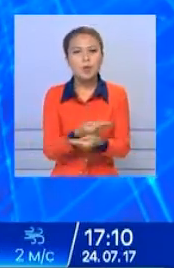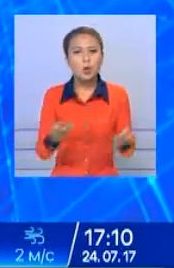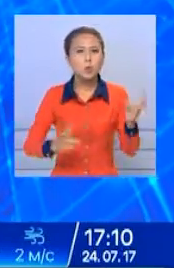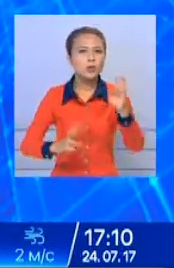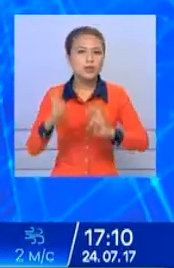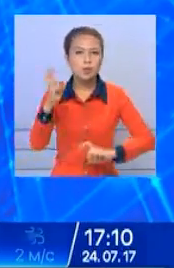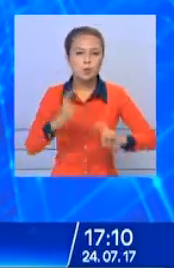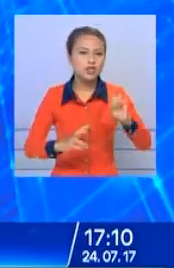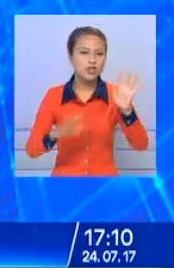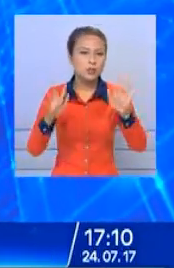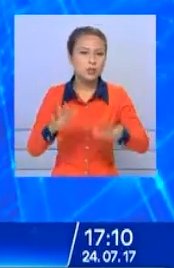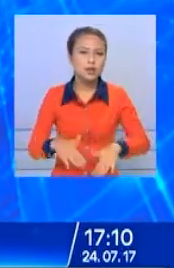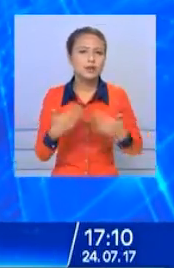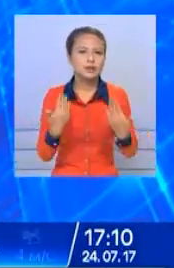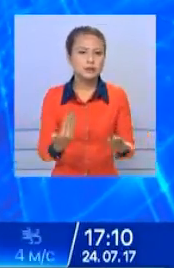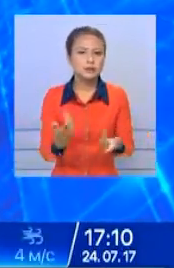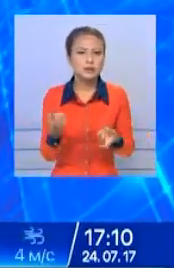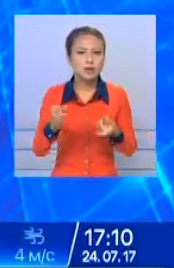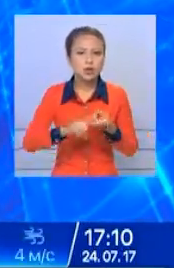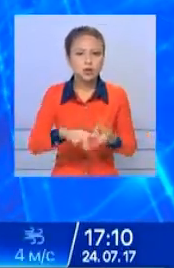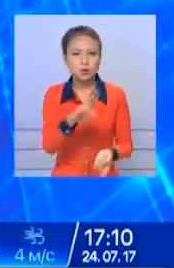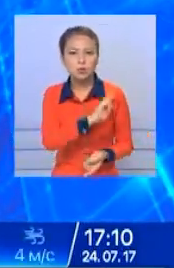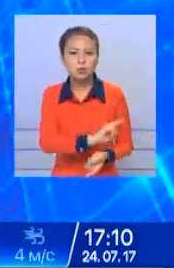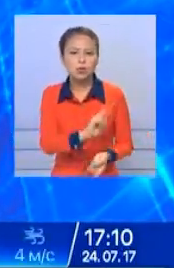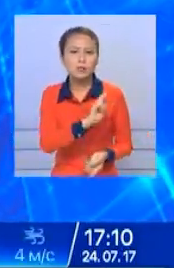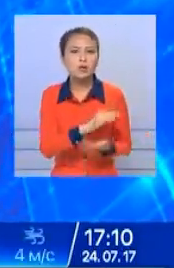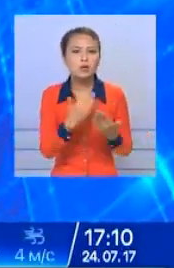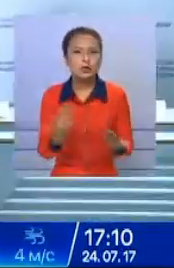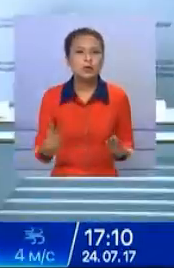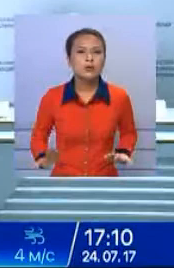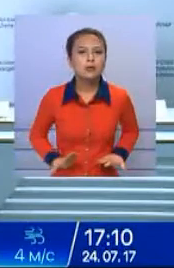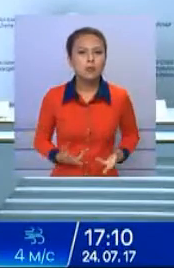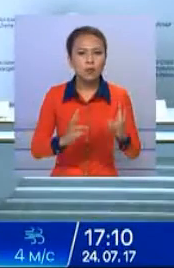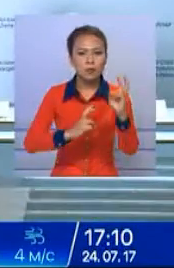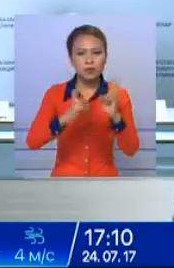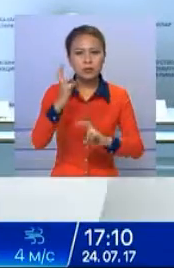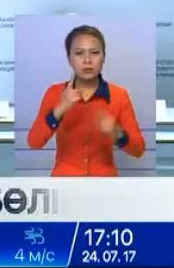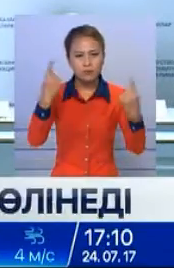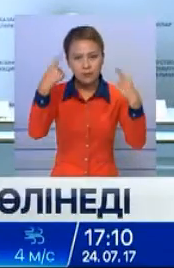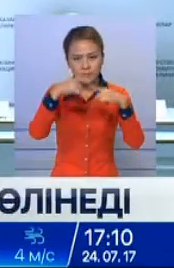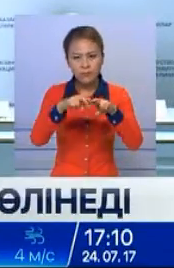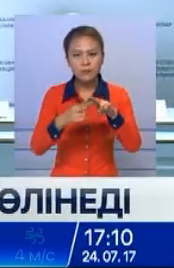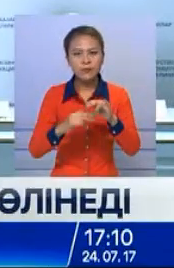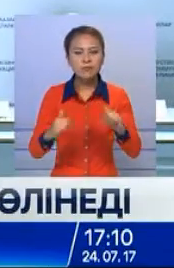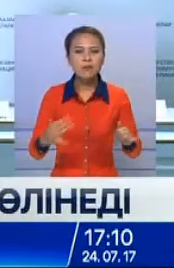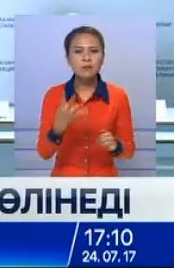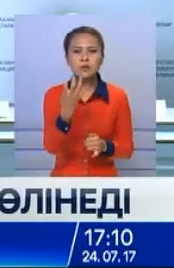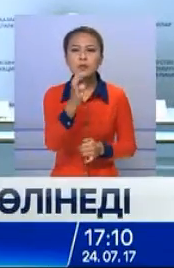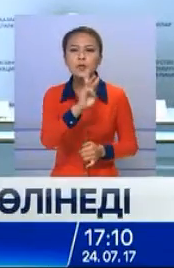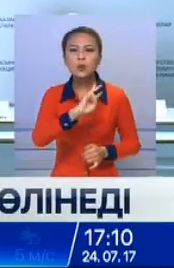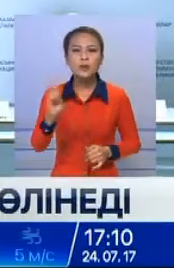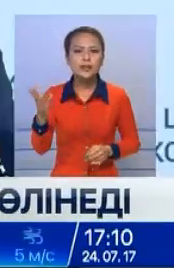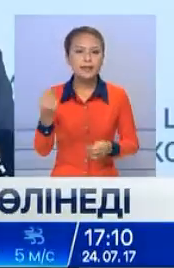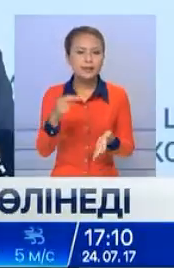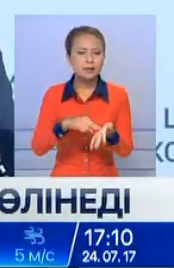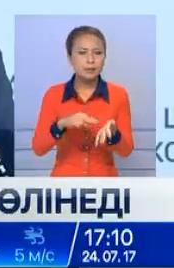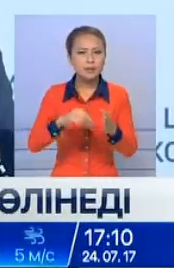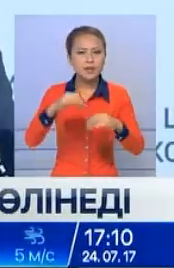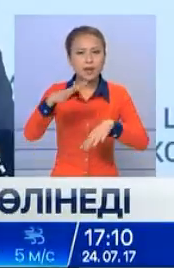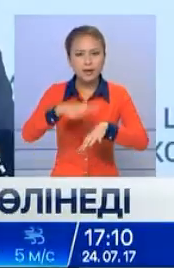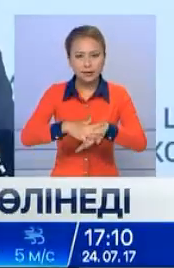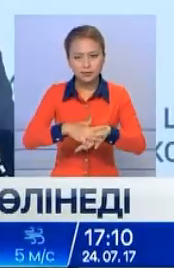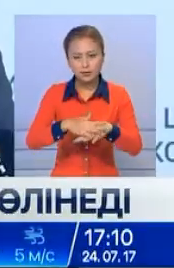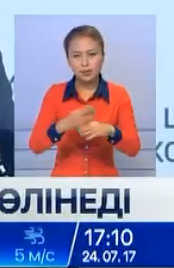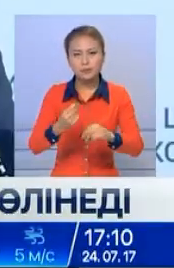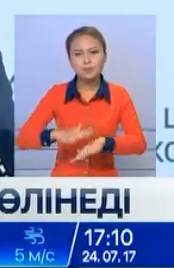өндірістік индустриялық кешендерге бағытталған. Атап айтқанда, жұмыс істеп тұрған кәсіпорындардың технологиялық дамуына 400 миллион теңгеге дейін қаржы